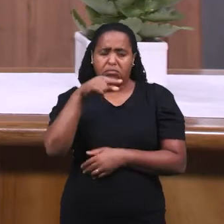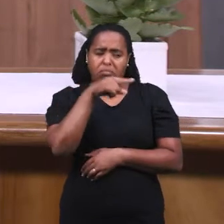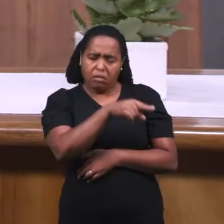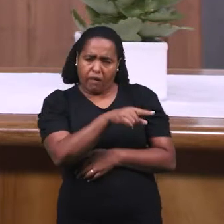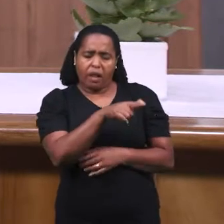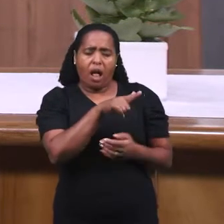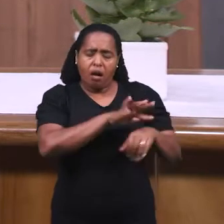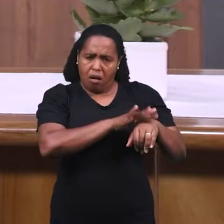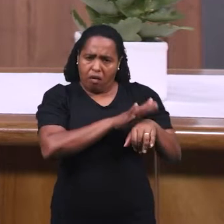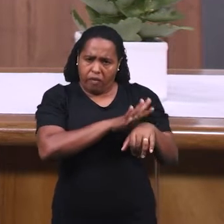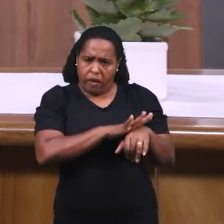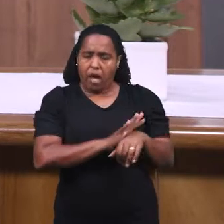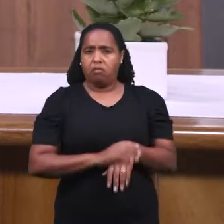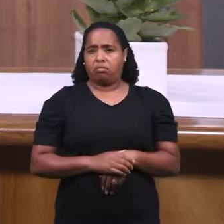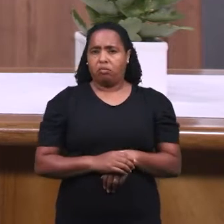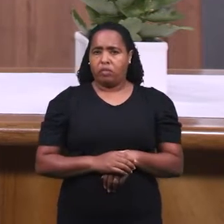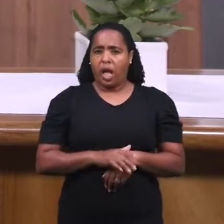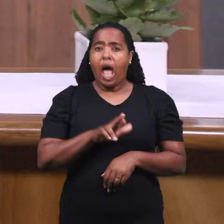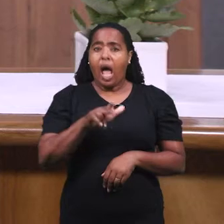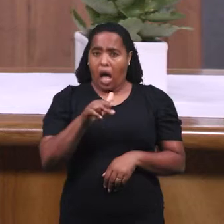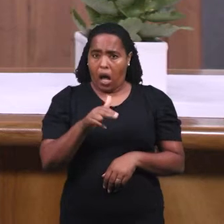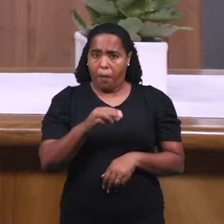Иисуса, Он говорит,